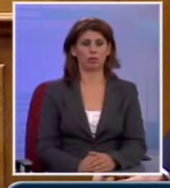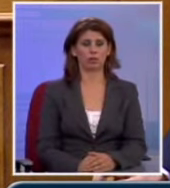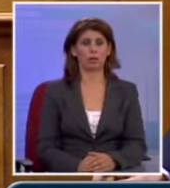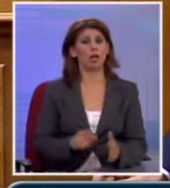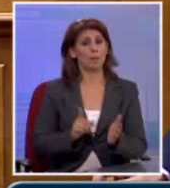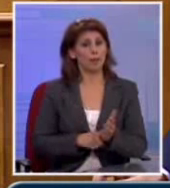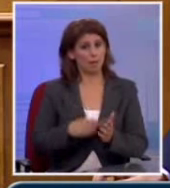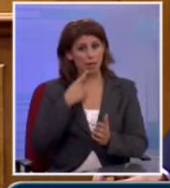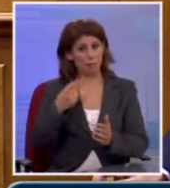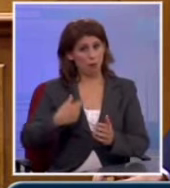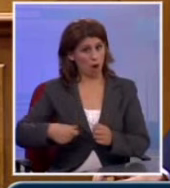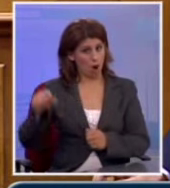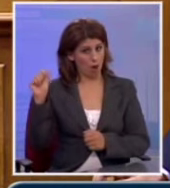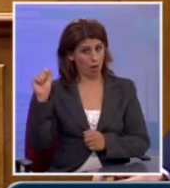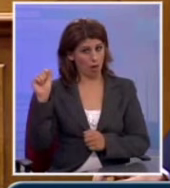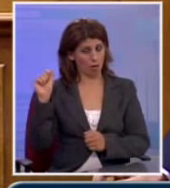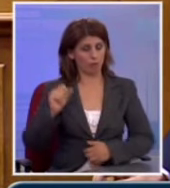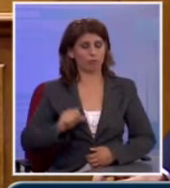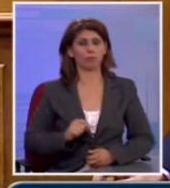πρέπει να την αρνηθούμε.